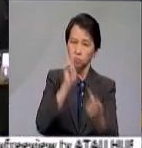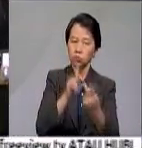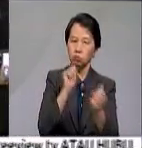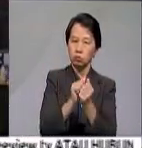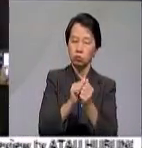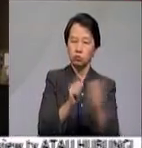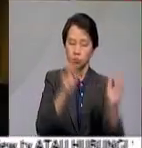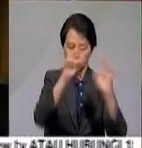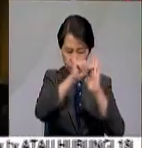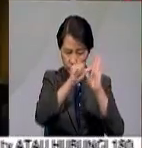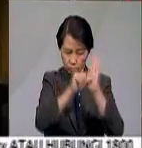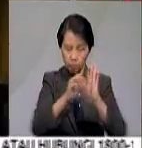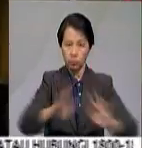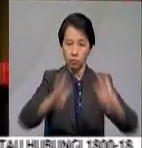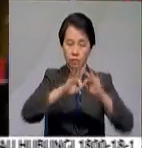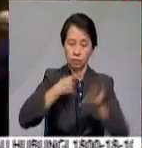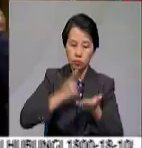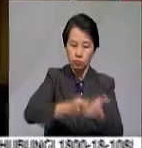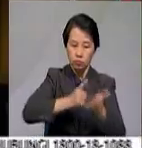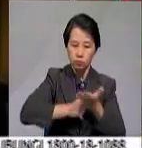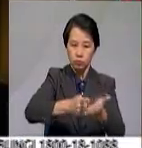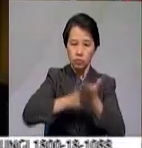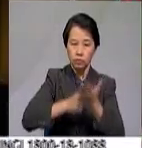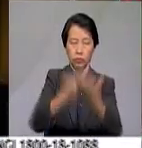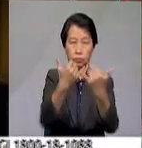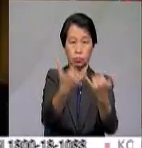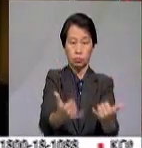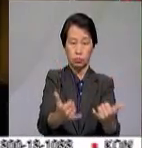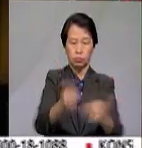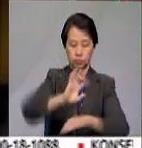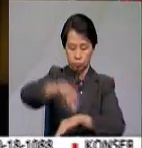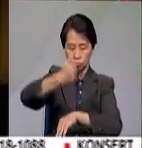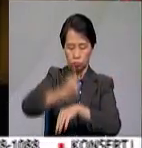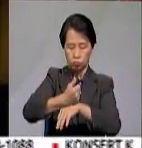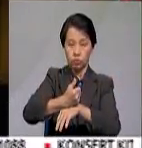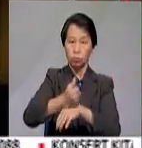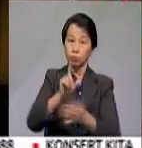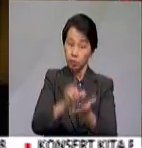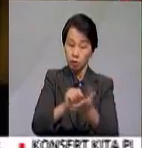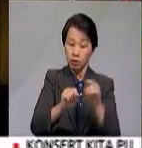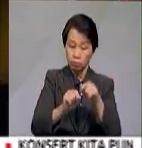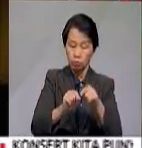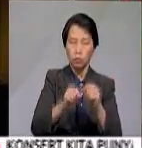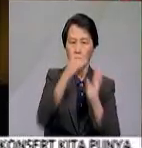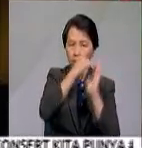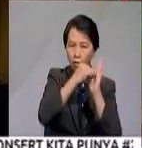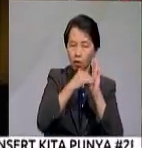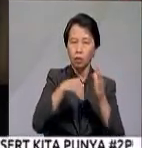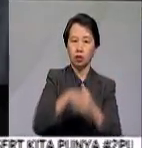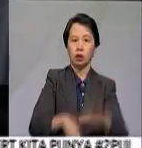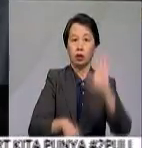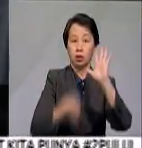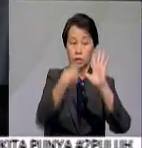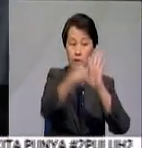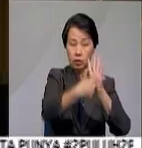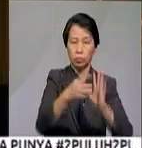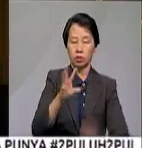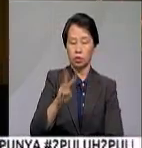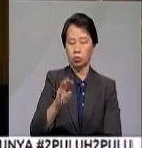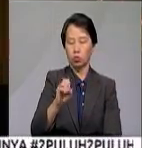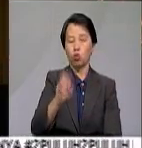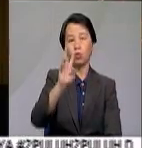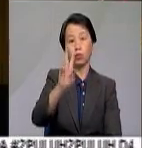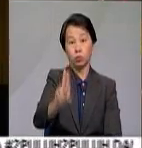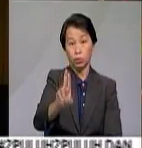dengan agenda utama perbincangan persidangan kali ini. Penubuhannya menjadi sebahagian daripada kandungan dalam 5 memorandum kesepahaman